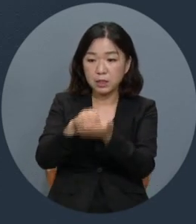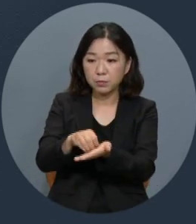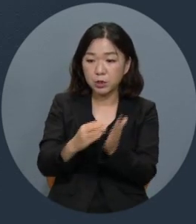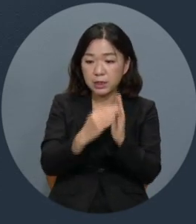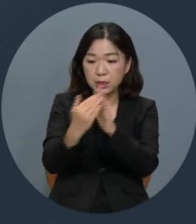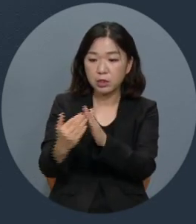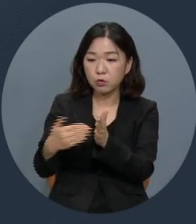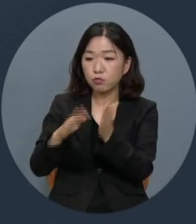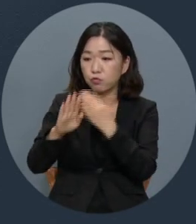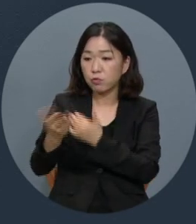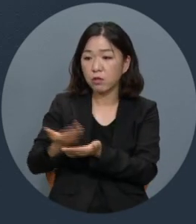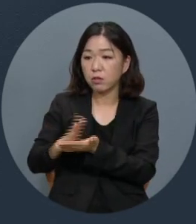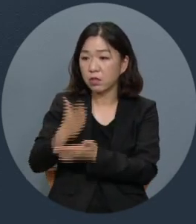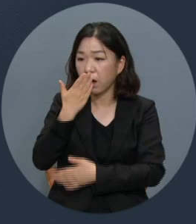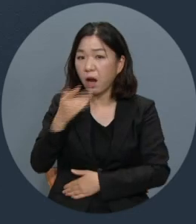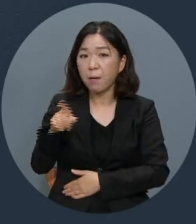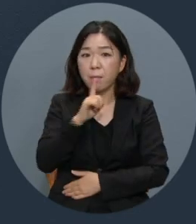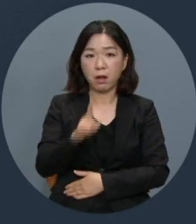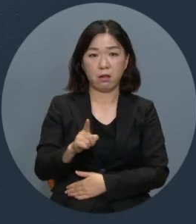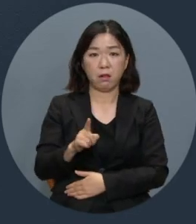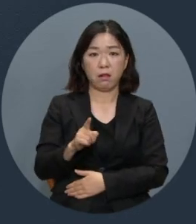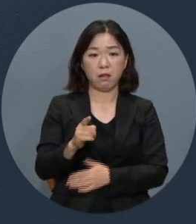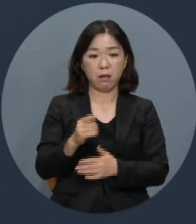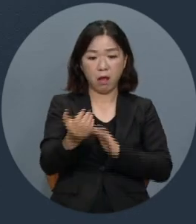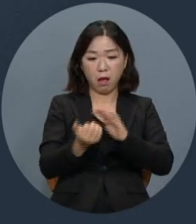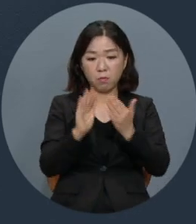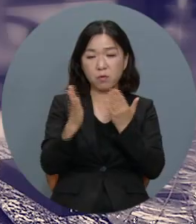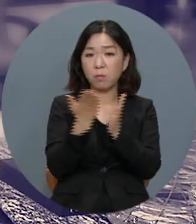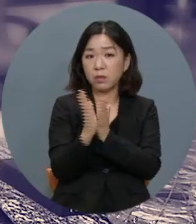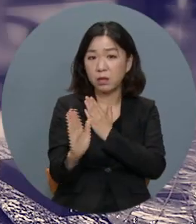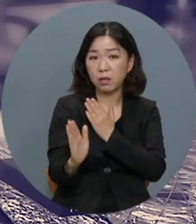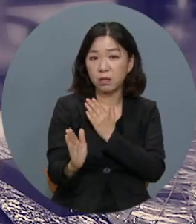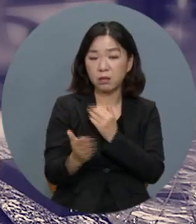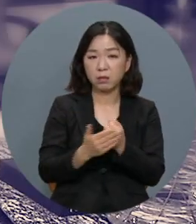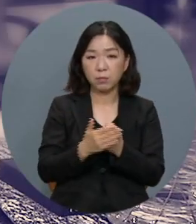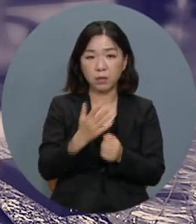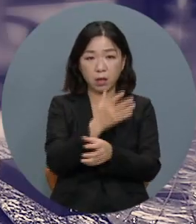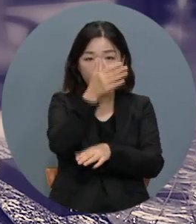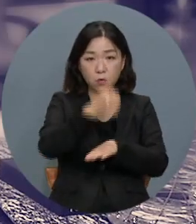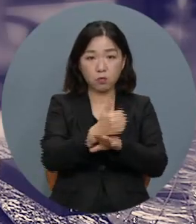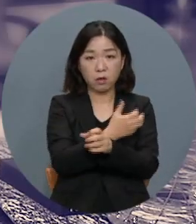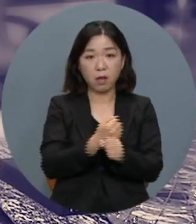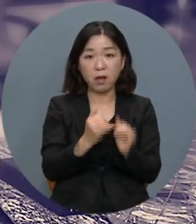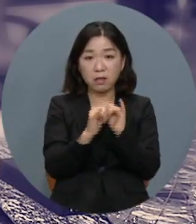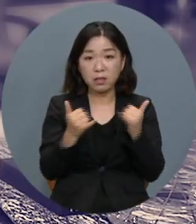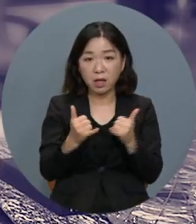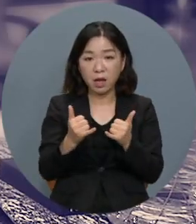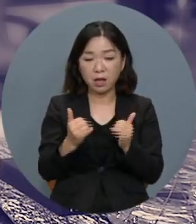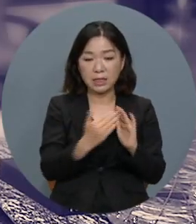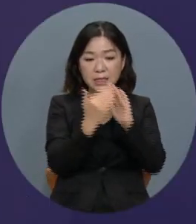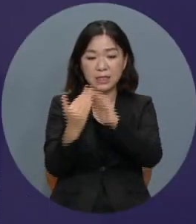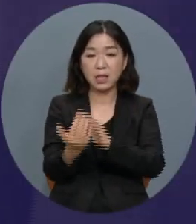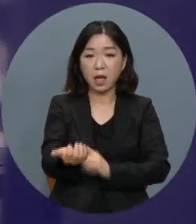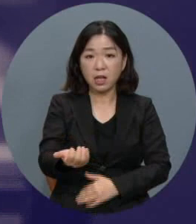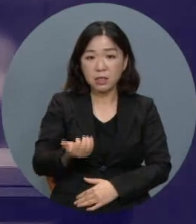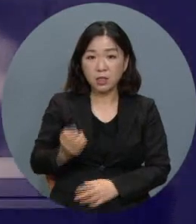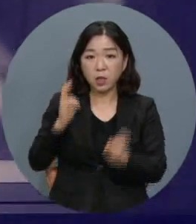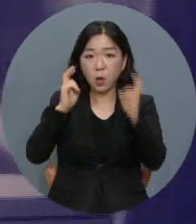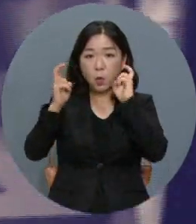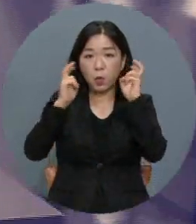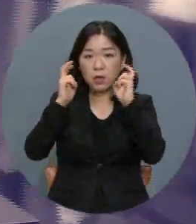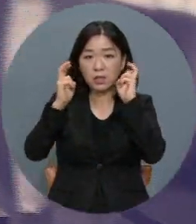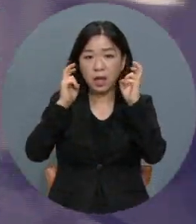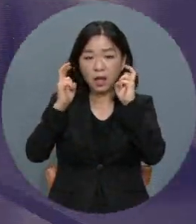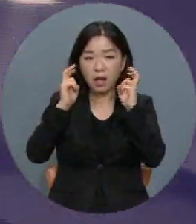있습니다 앞뒤가 맞지 않는 내용인데 결국 계약자가 입주 전에 시행사 측이 옵션을